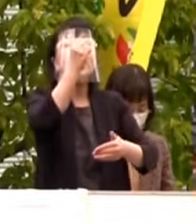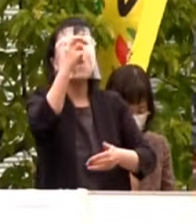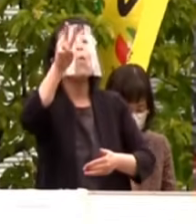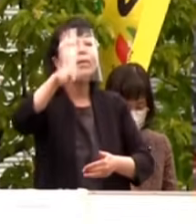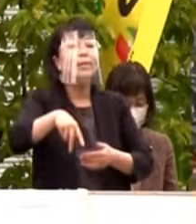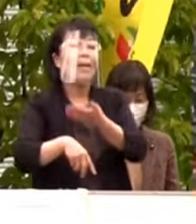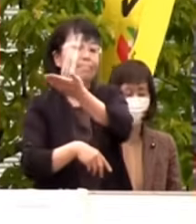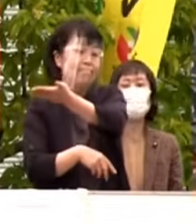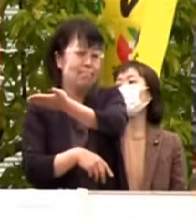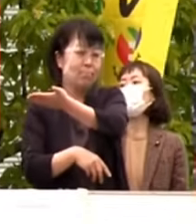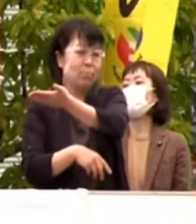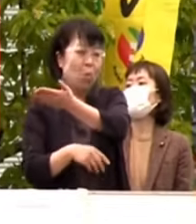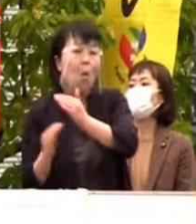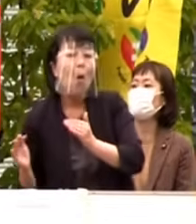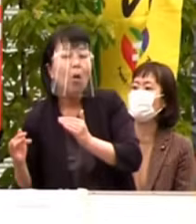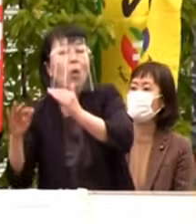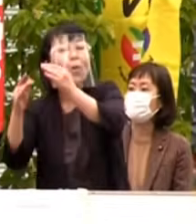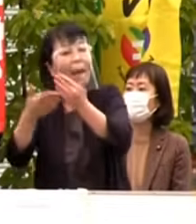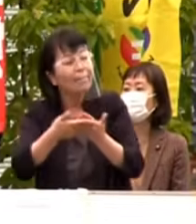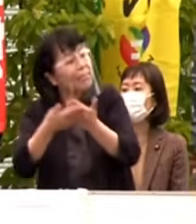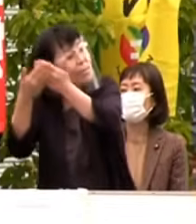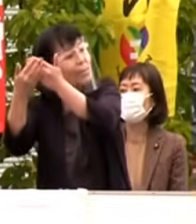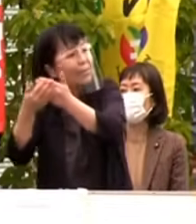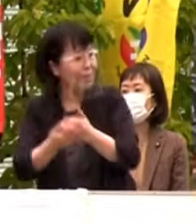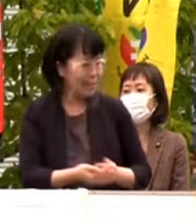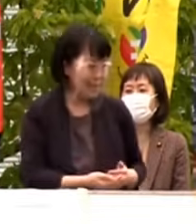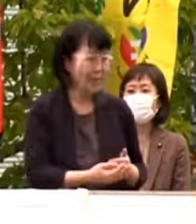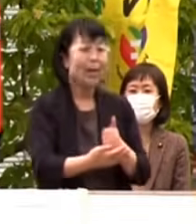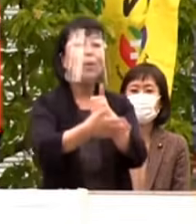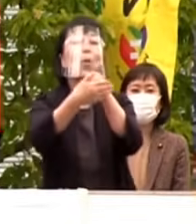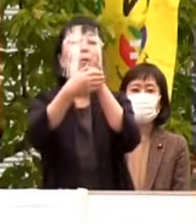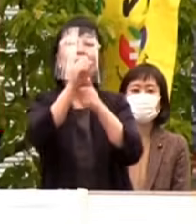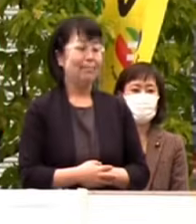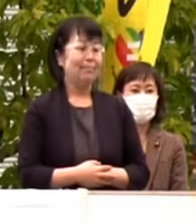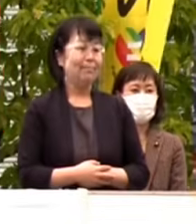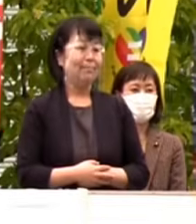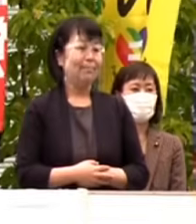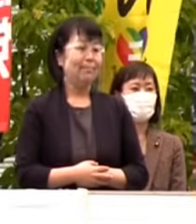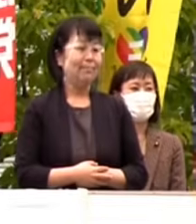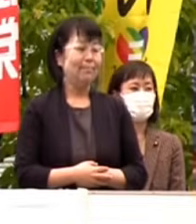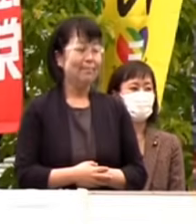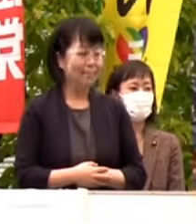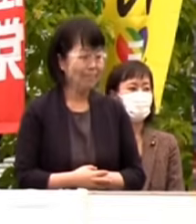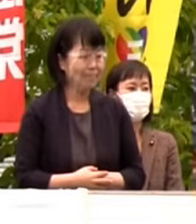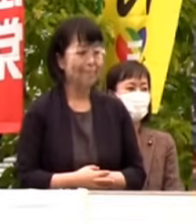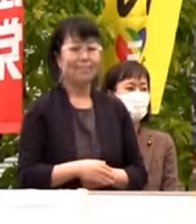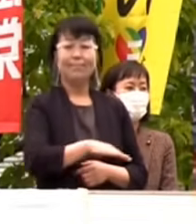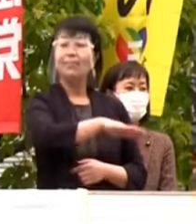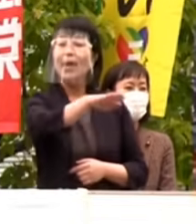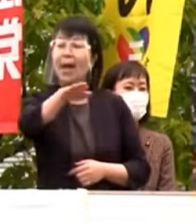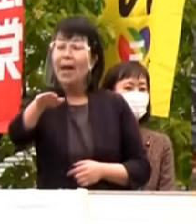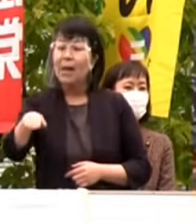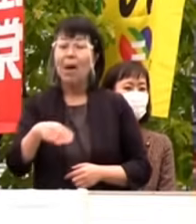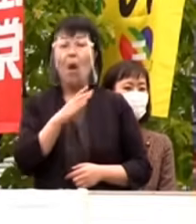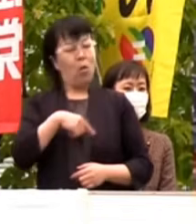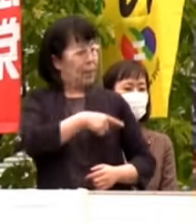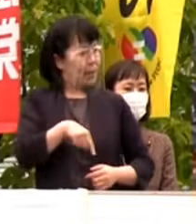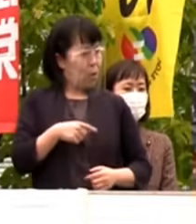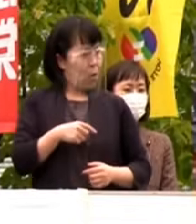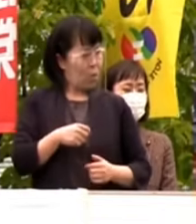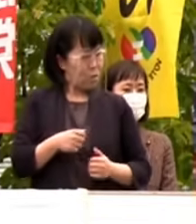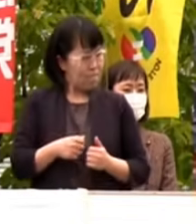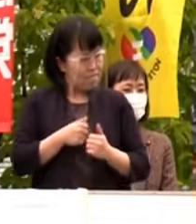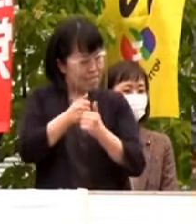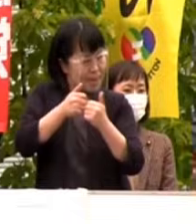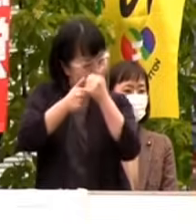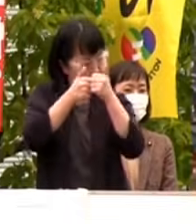から国会に送っていただきたい。よろしくお願いいたします。 皆さん、ここまで本気の共闘の体制を野